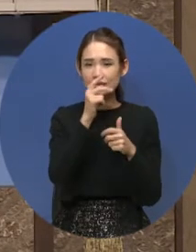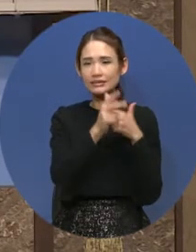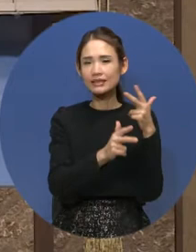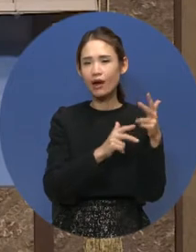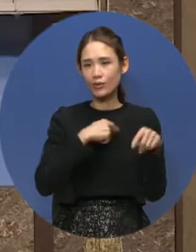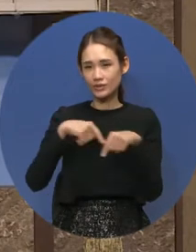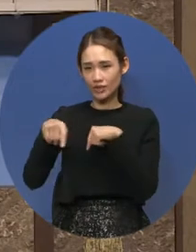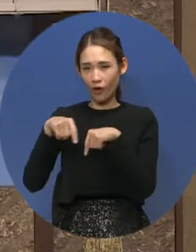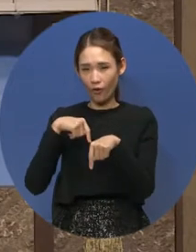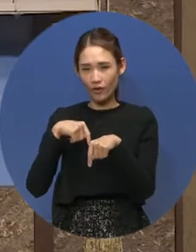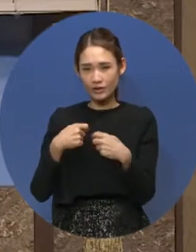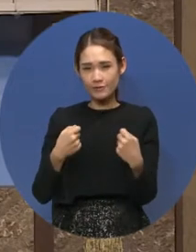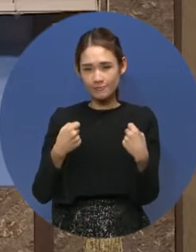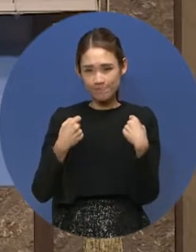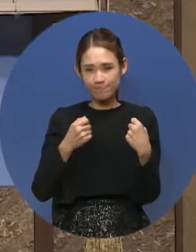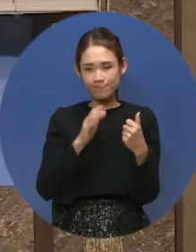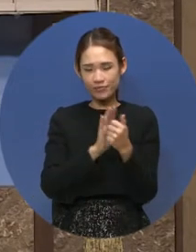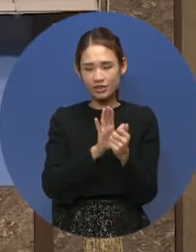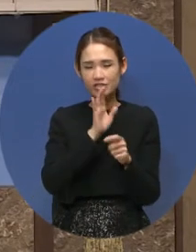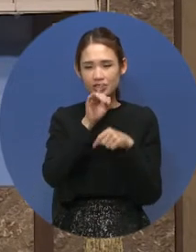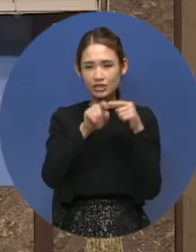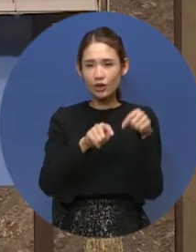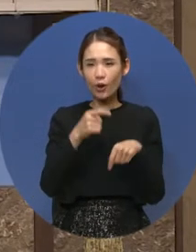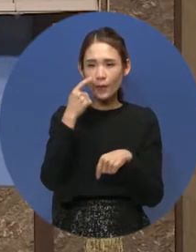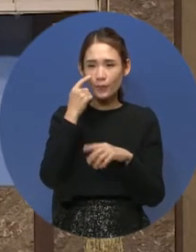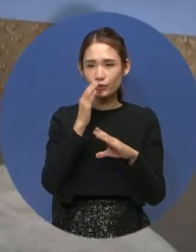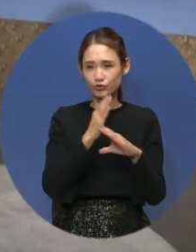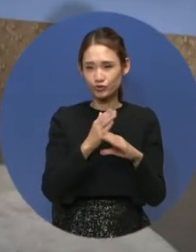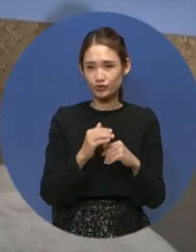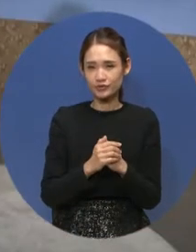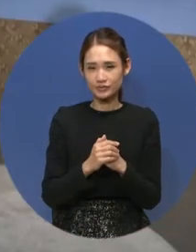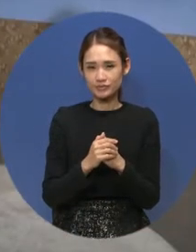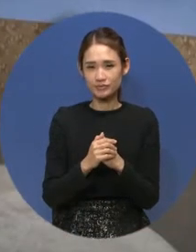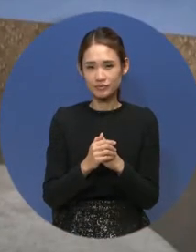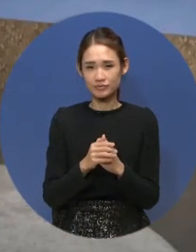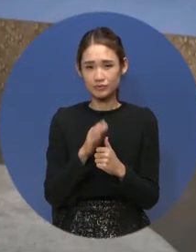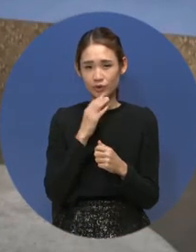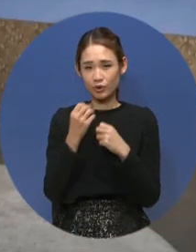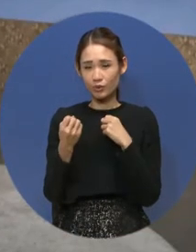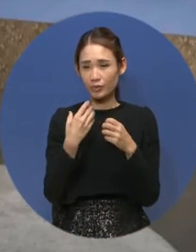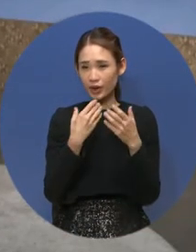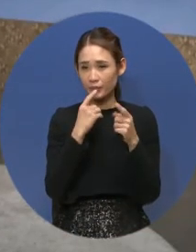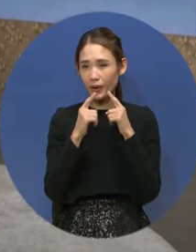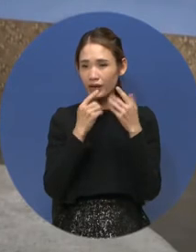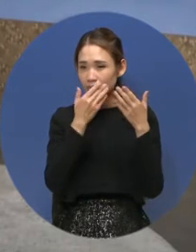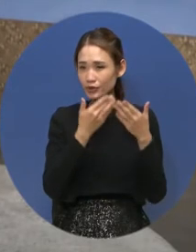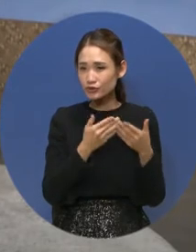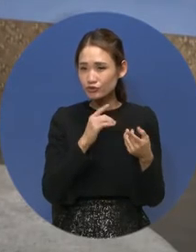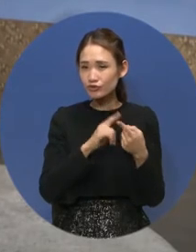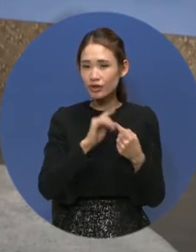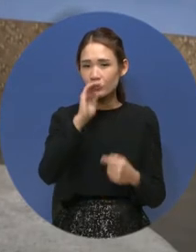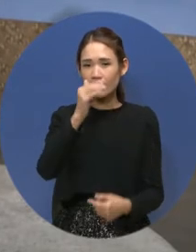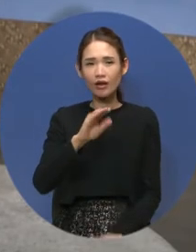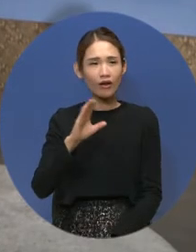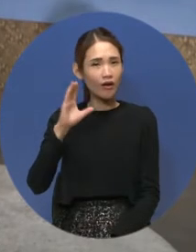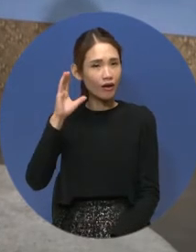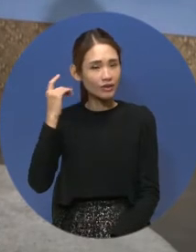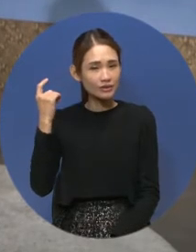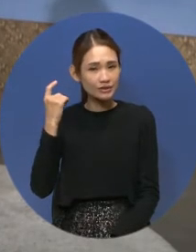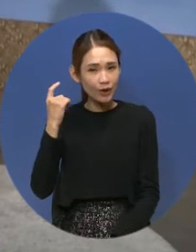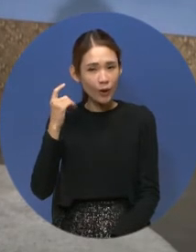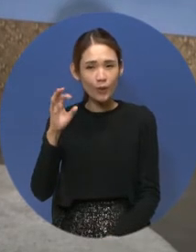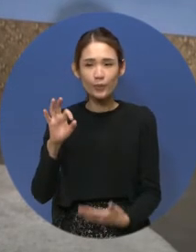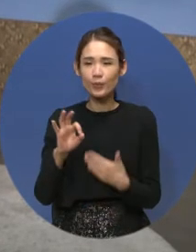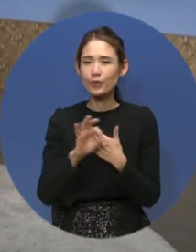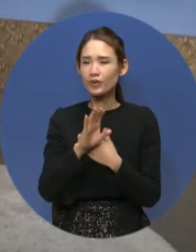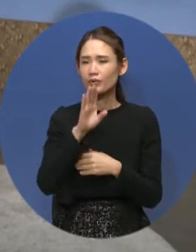힘있게 지금 실천해 나가고 있습니다. 예. 예. 정말 말씀하신 거 그 내용을 들어보면 정말 살기 좋은